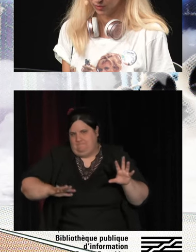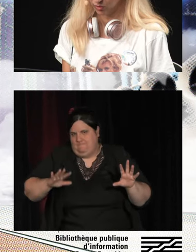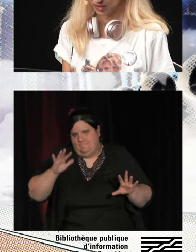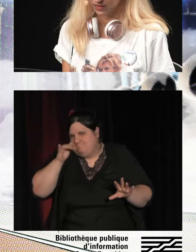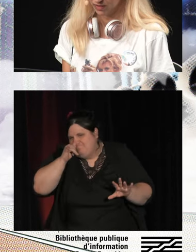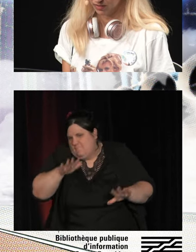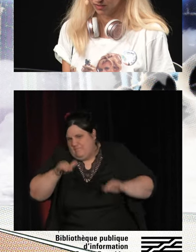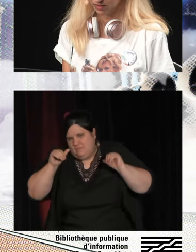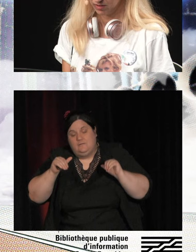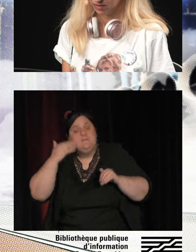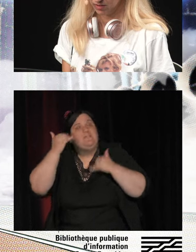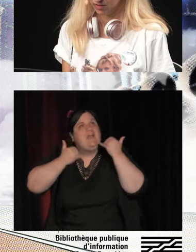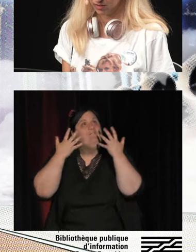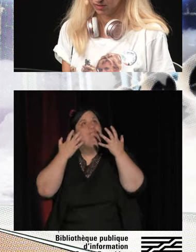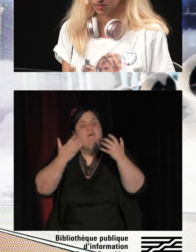Soyons pas trop greedy.